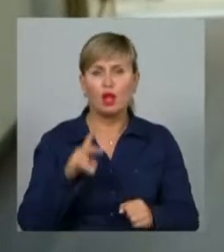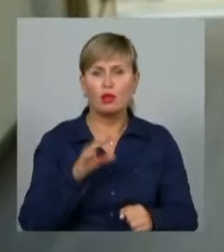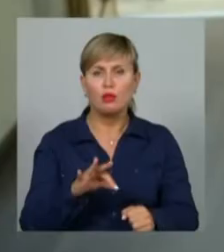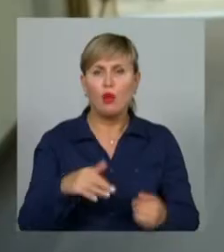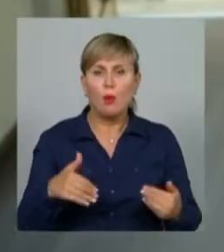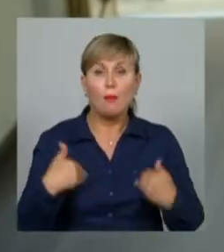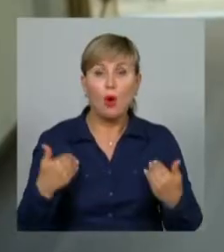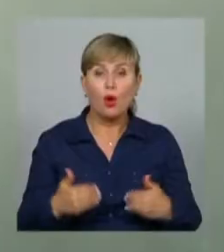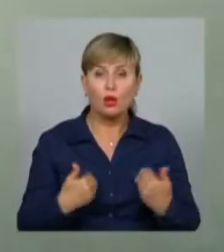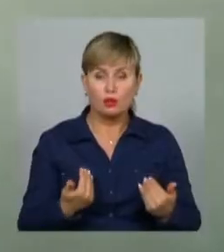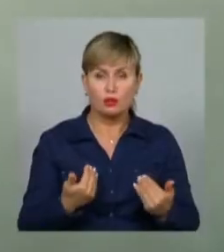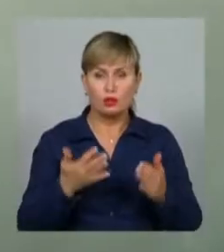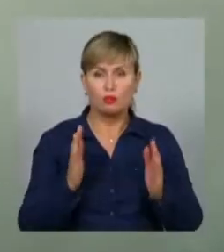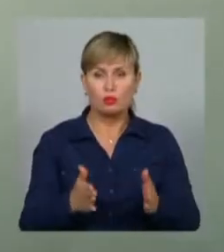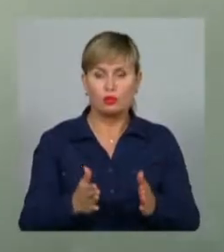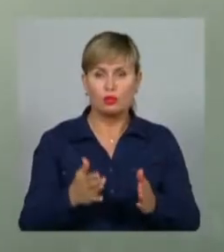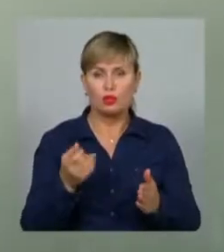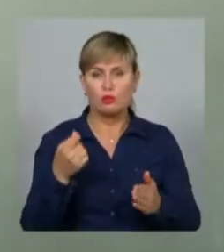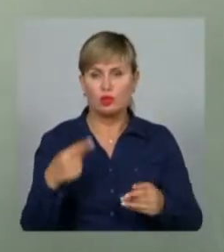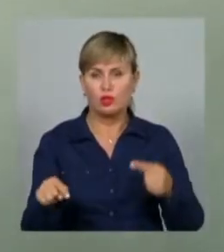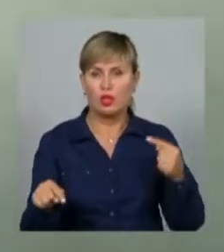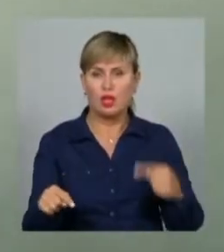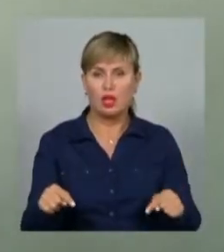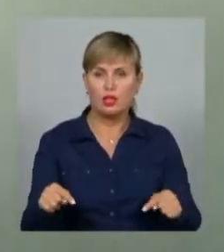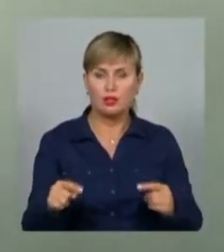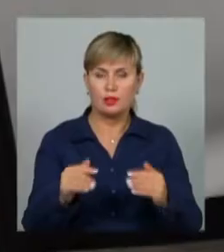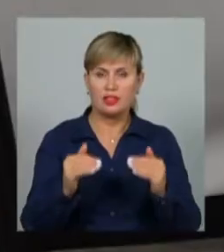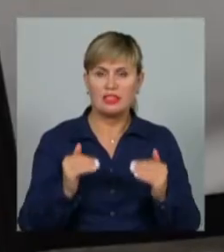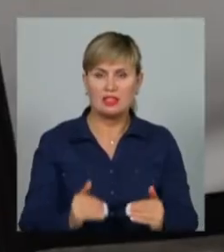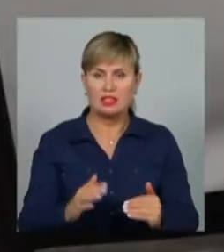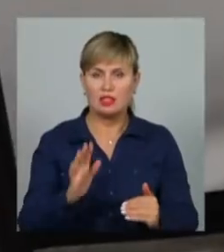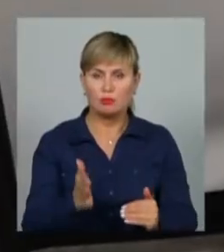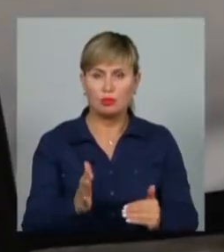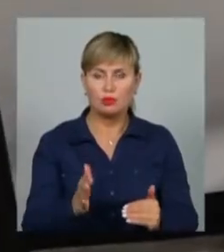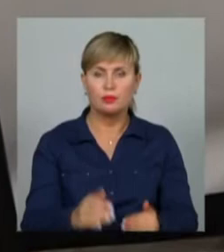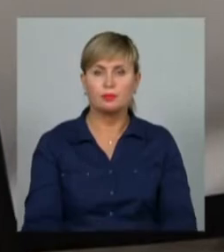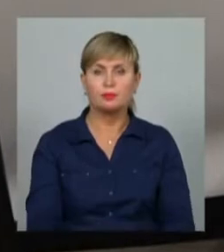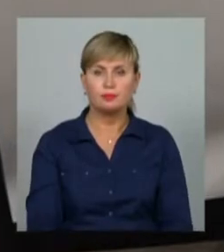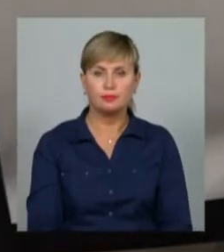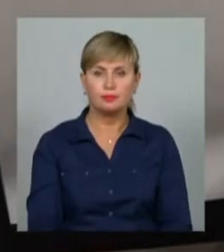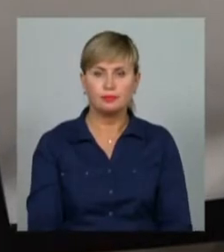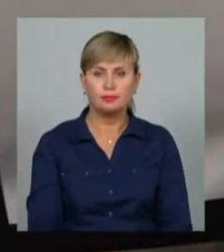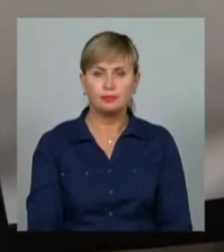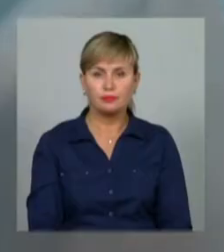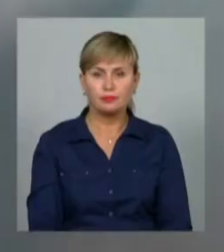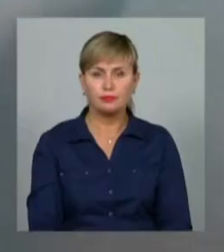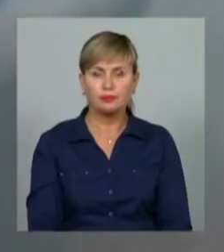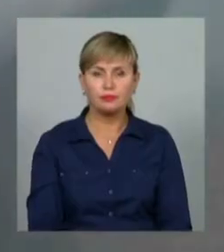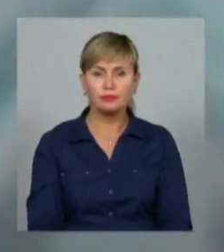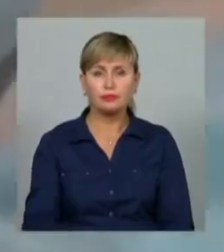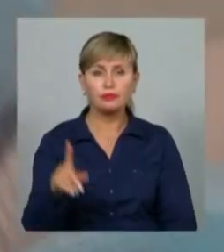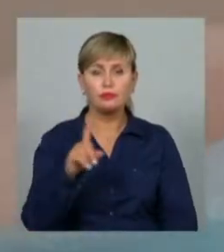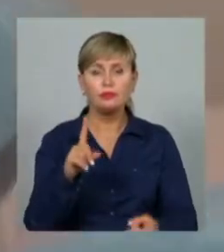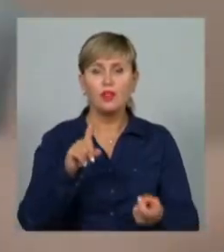этой вакцины будет несколько ниже, чем вот при таком интервале введения. То, что